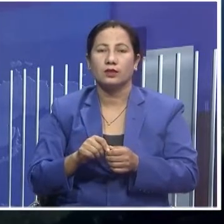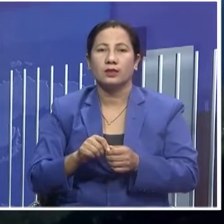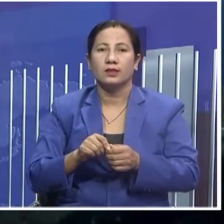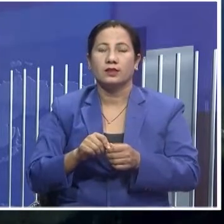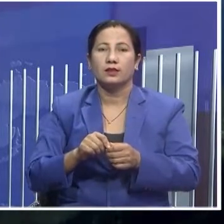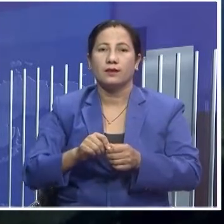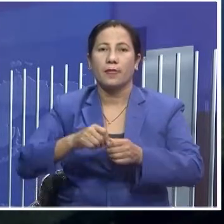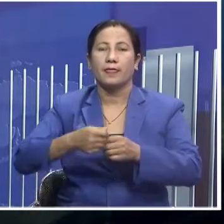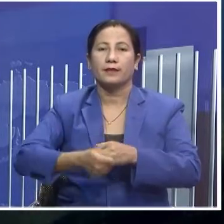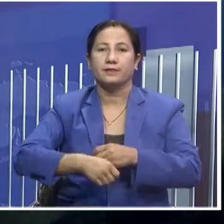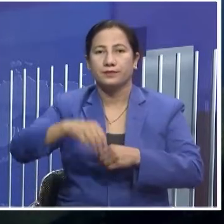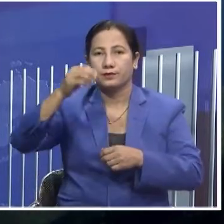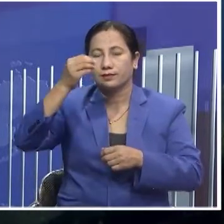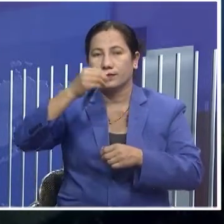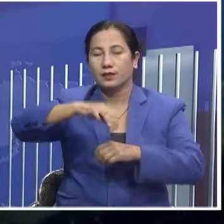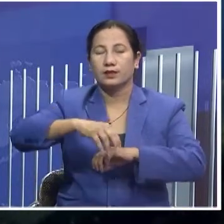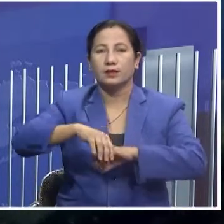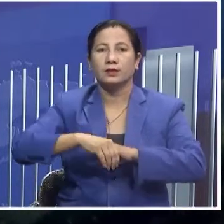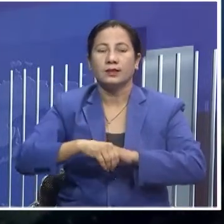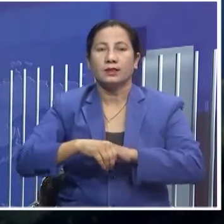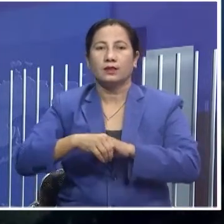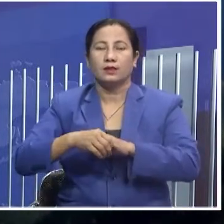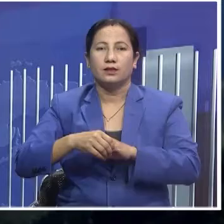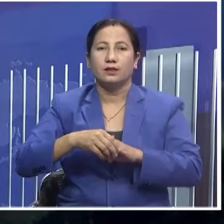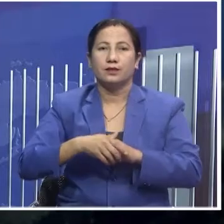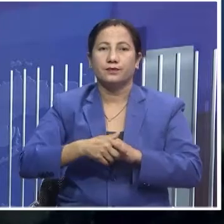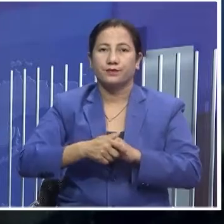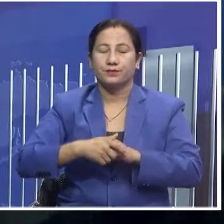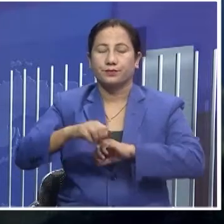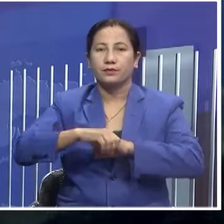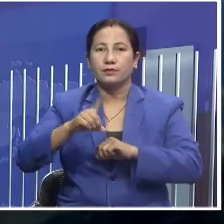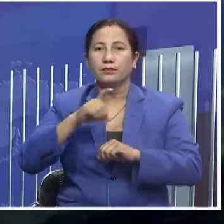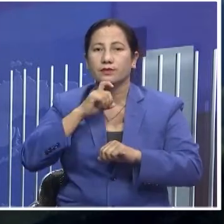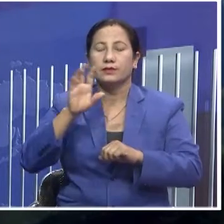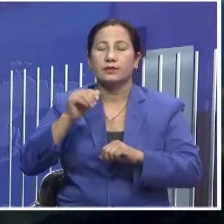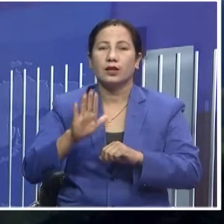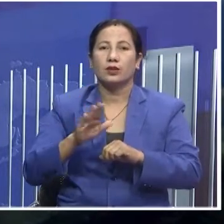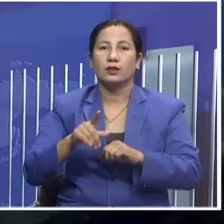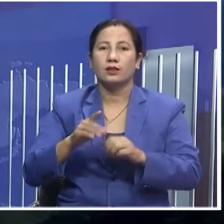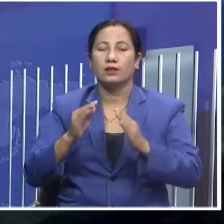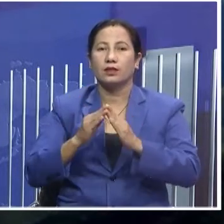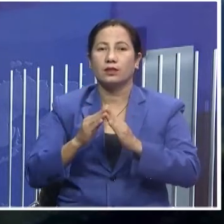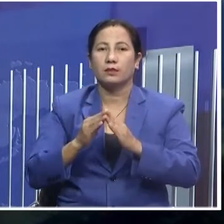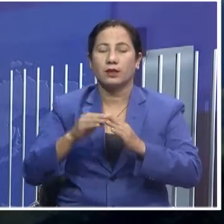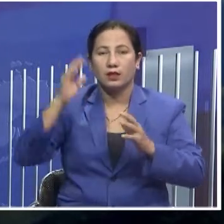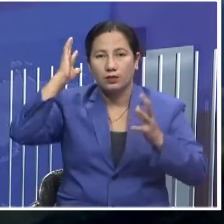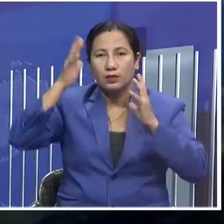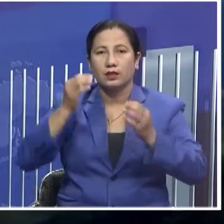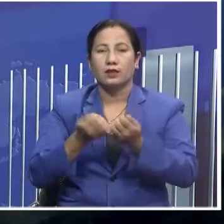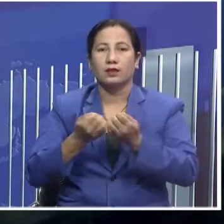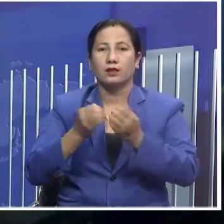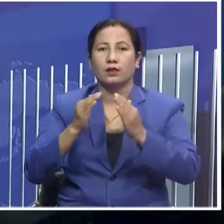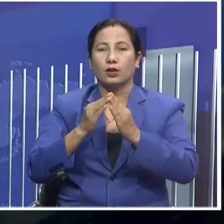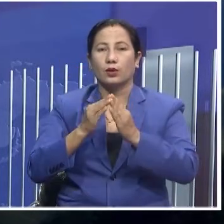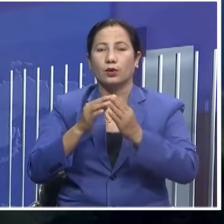1 गते चाहिँ हामी वन जङ्गलमा गएर यो झिझिरकाँडी भन्ने एउटा त्यो लिएर आउँछौँ। लिएर आइसकेपछि चाहिँ अनि हामी घरमा त्यो दिन नै नुहाइधुवाइ गरेर घरको